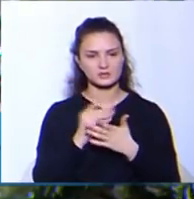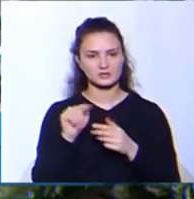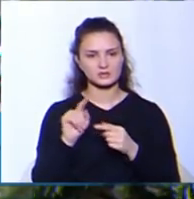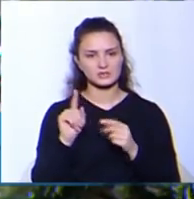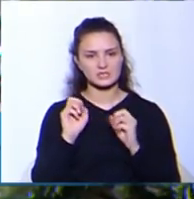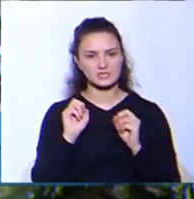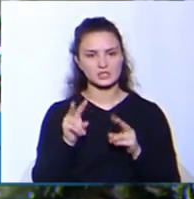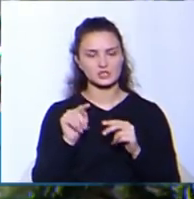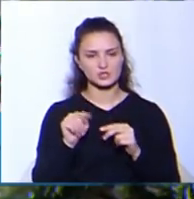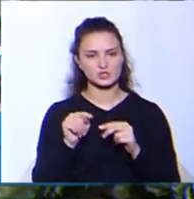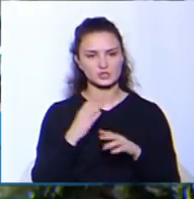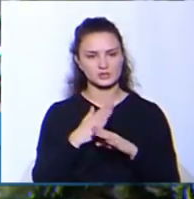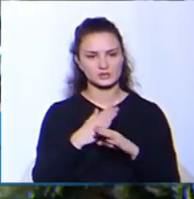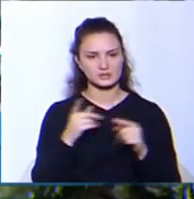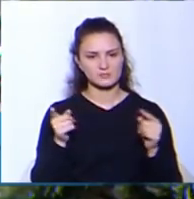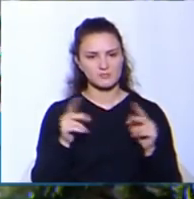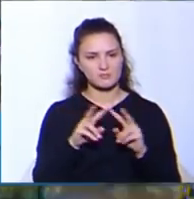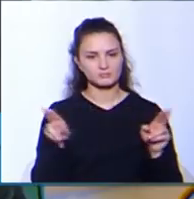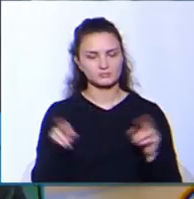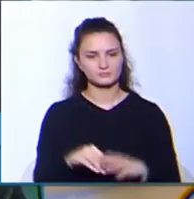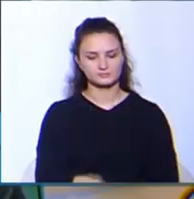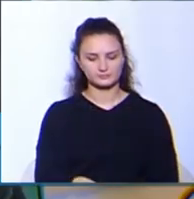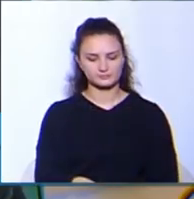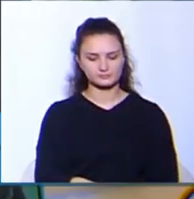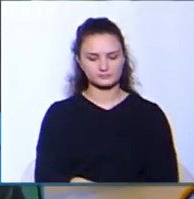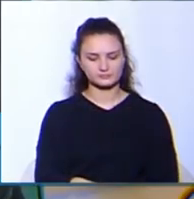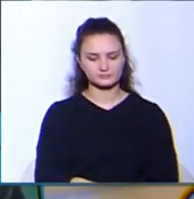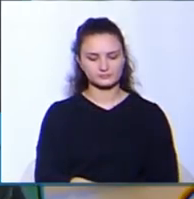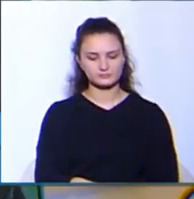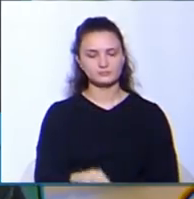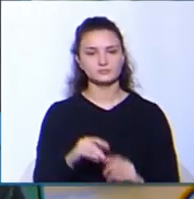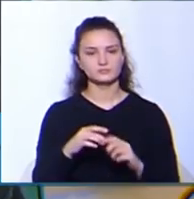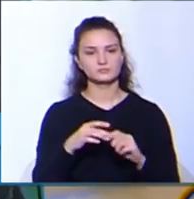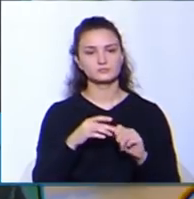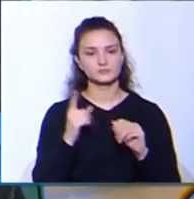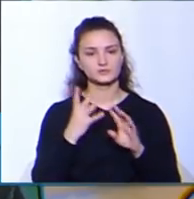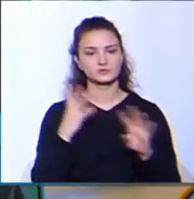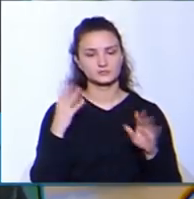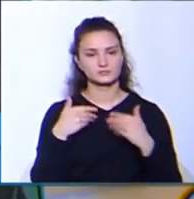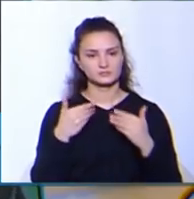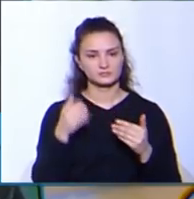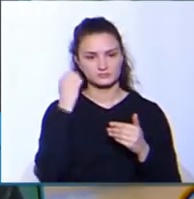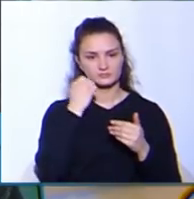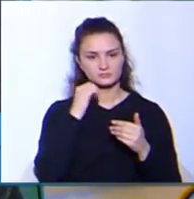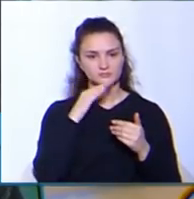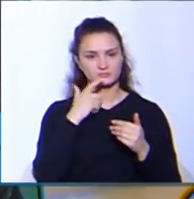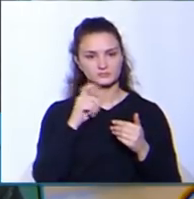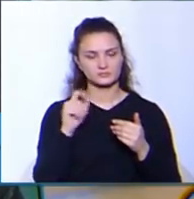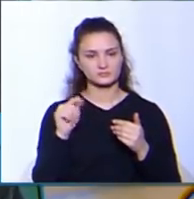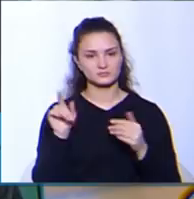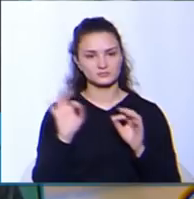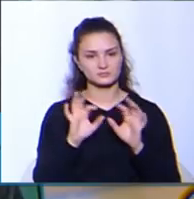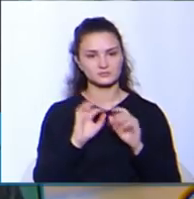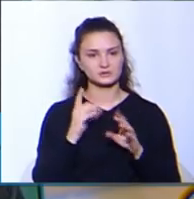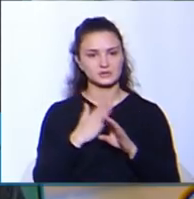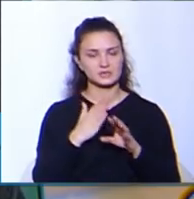რა საშიში მოვლენები ემთხვევა ერთმანეთს? პირველში მოგესალმებით და მადლობას გიხდით მოწვევისთვის. ალბათ ხათუნამ ახსნა, თქვათ, რა